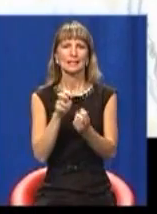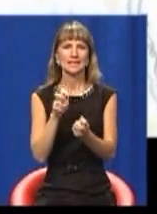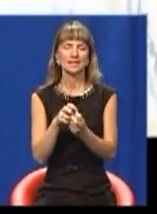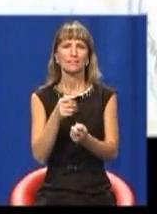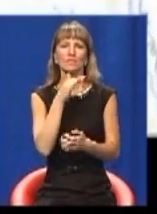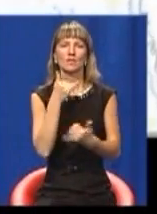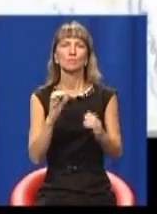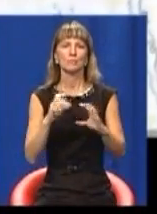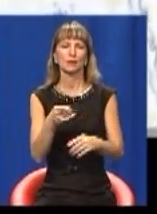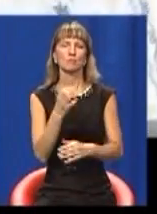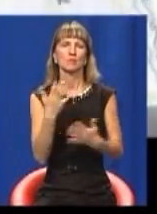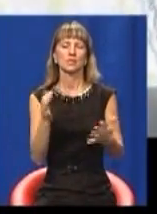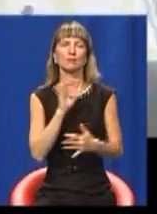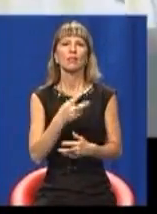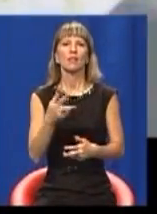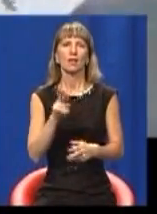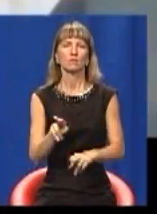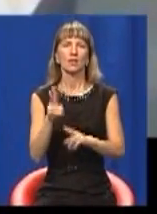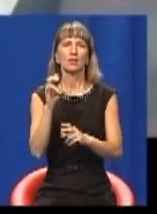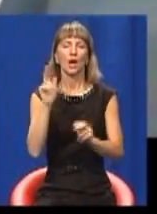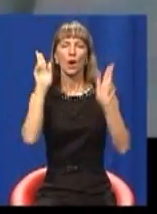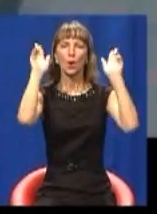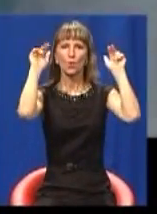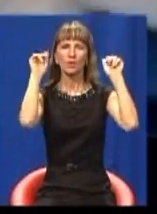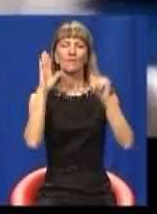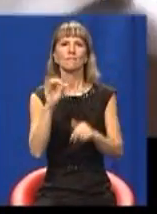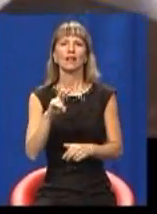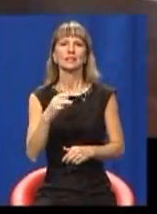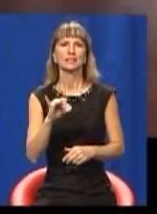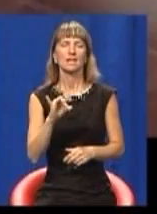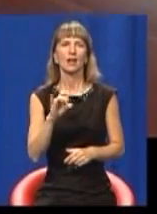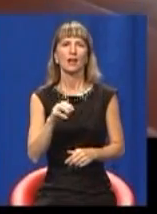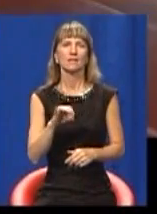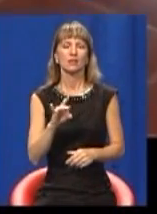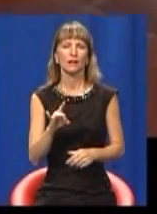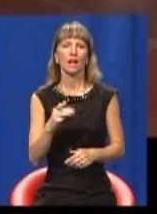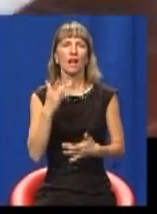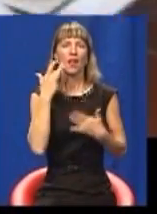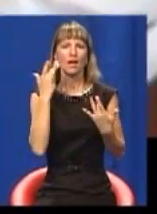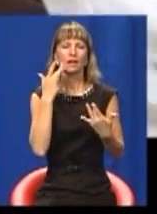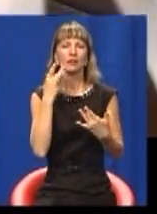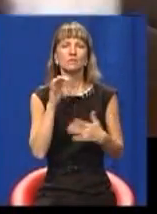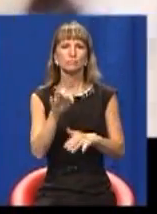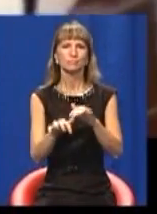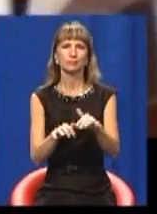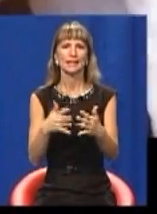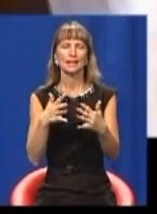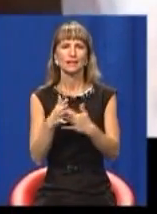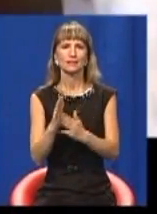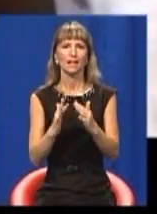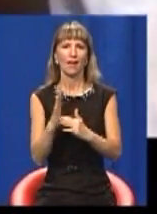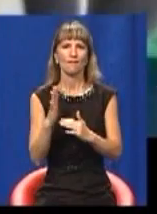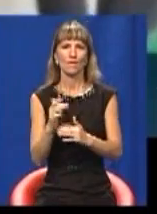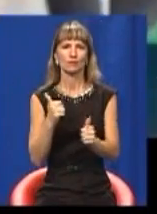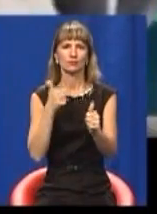її більше використовують для полювання на кроликів. Валенсійський ратер з незвичайною легкістю продирається крізь зарості,